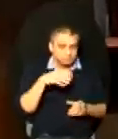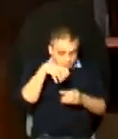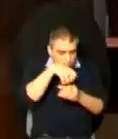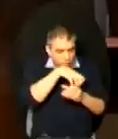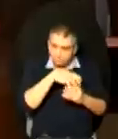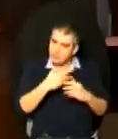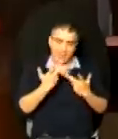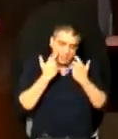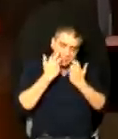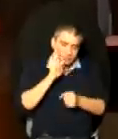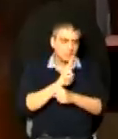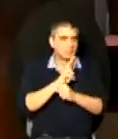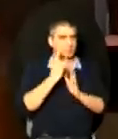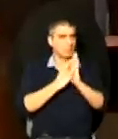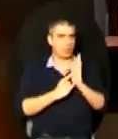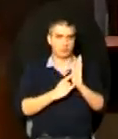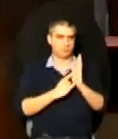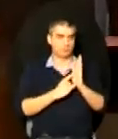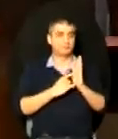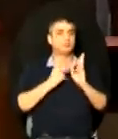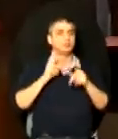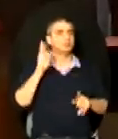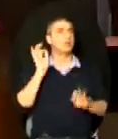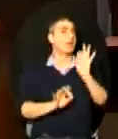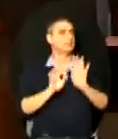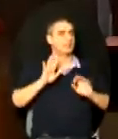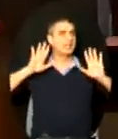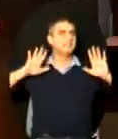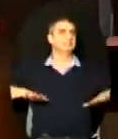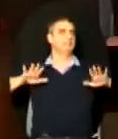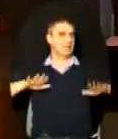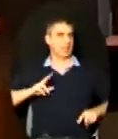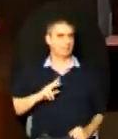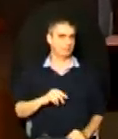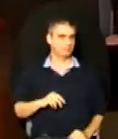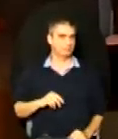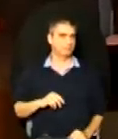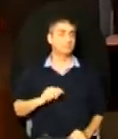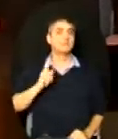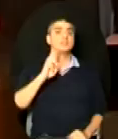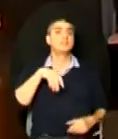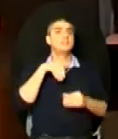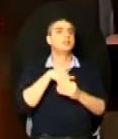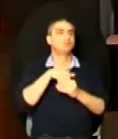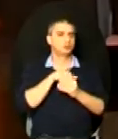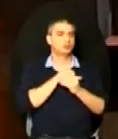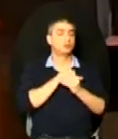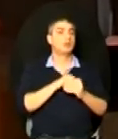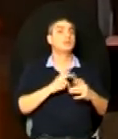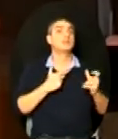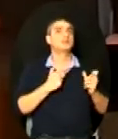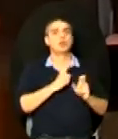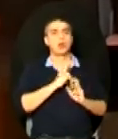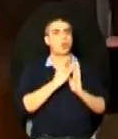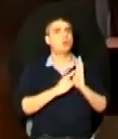במובלעות שאין בהן אכיפת חוק, יש בהן הסתה אסלאמיסטית, ויש בהן נשק